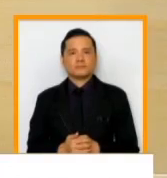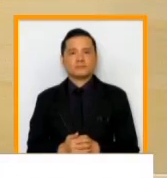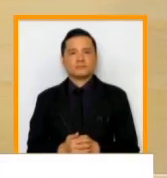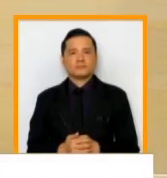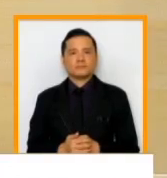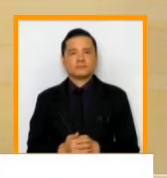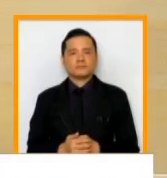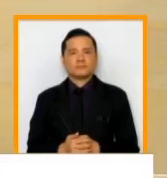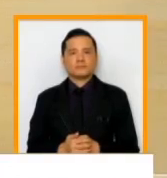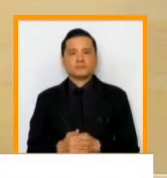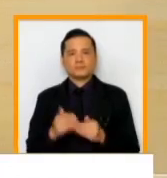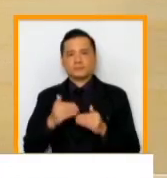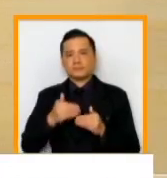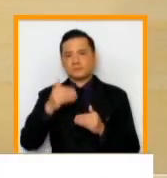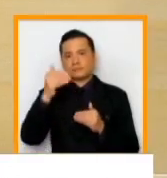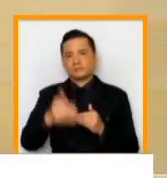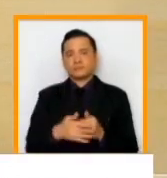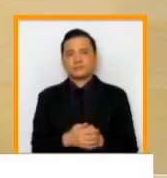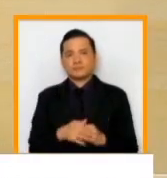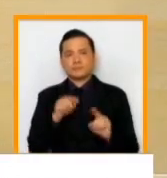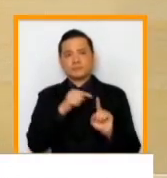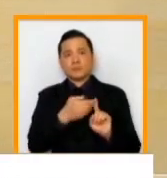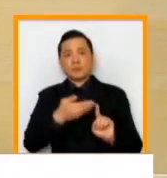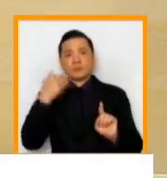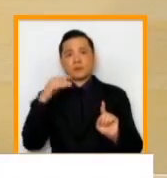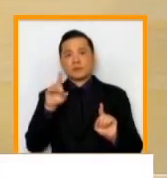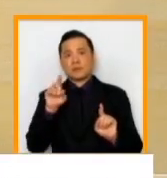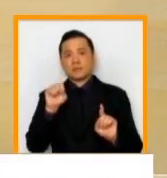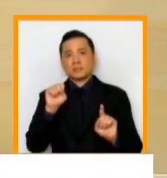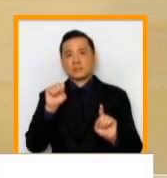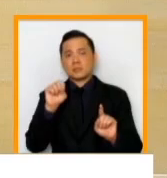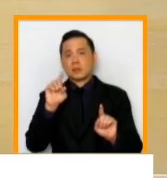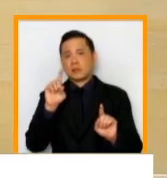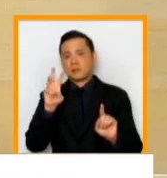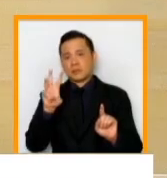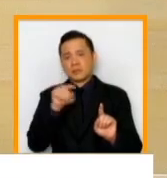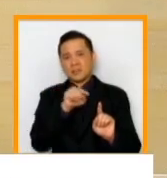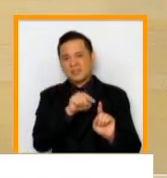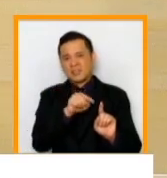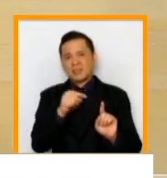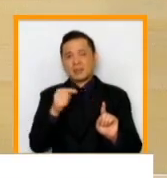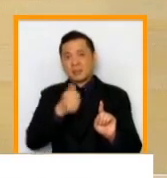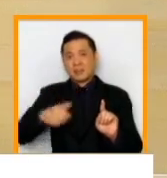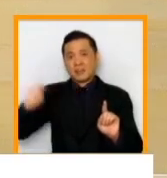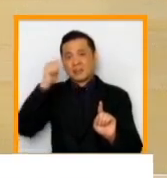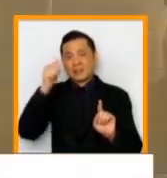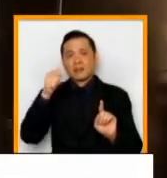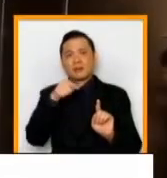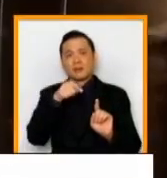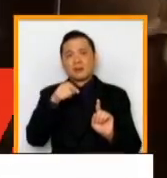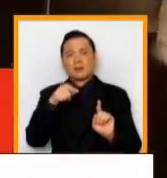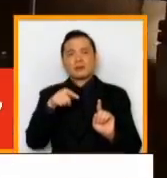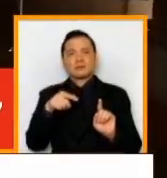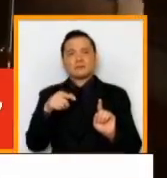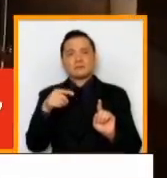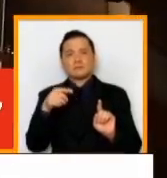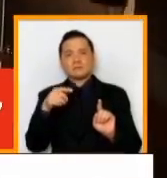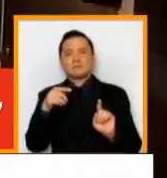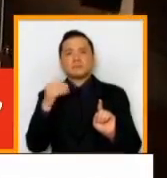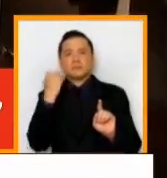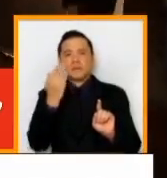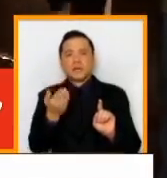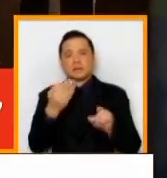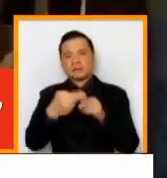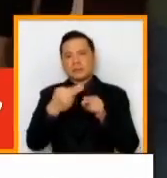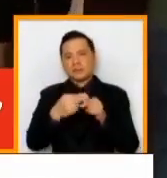Samantala, pumanaw na po si dating DSWD Secretary Dinky Soliman sa edad na 68. Bumuhos ang pakikiramay sa pamilya